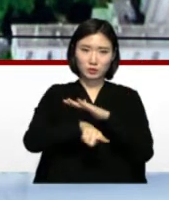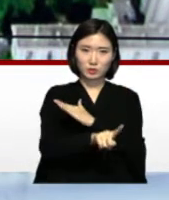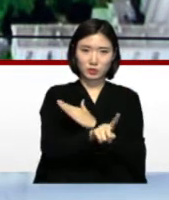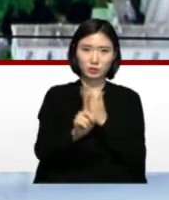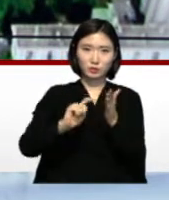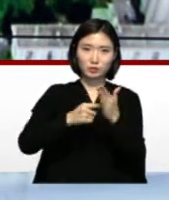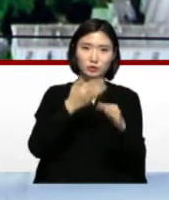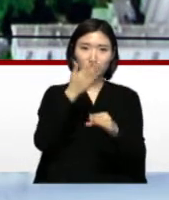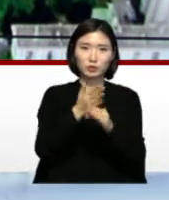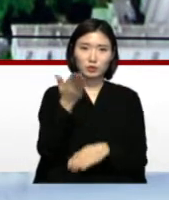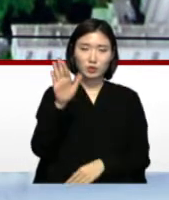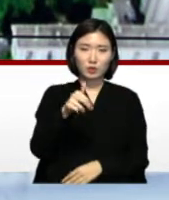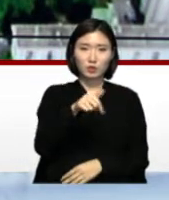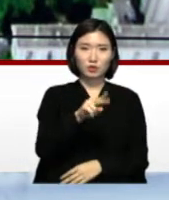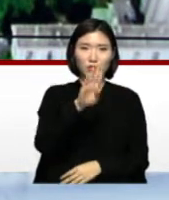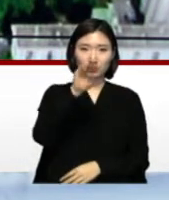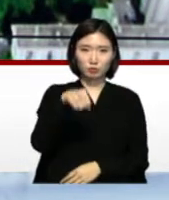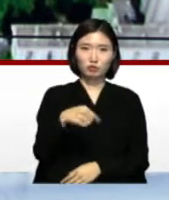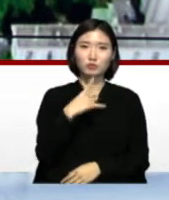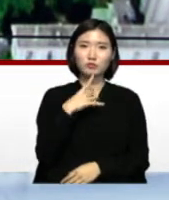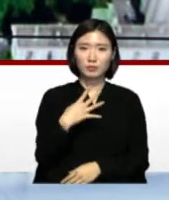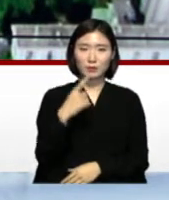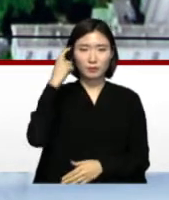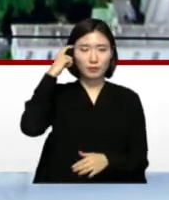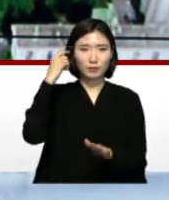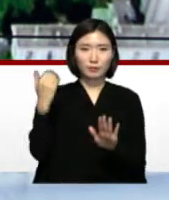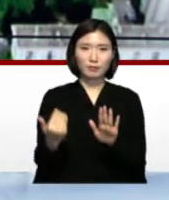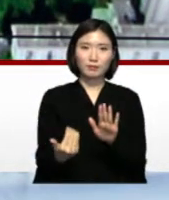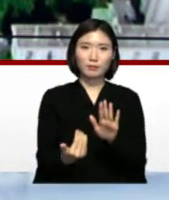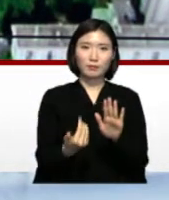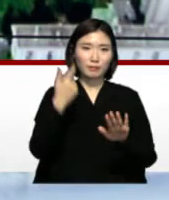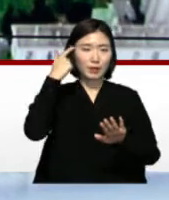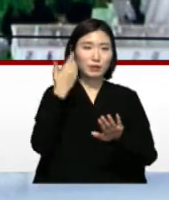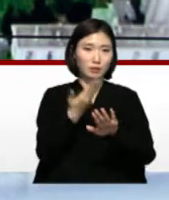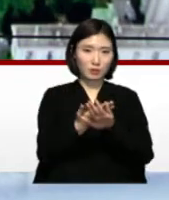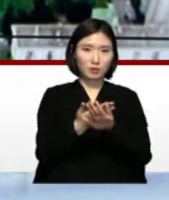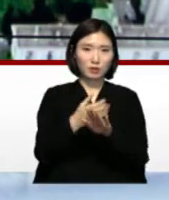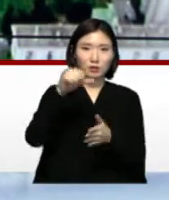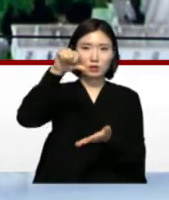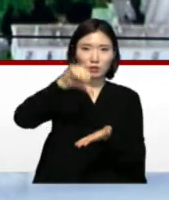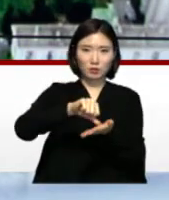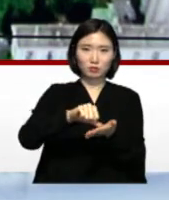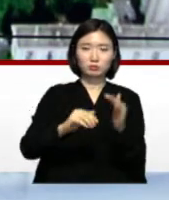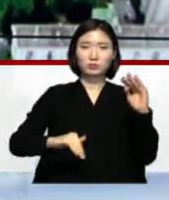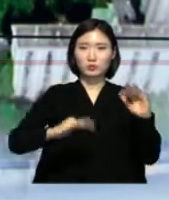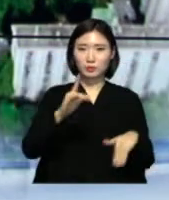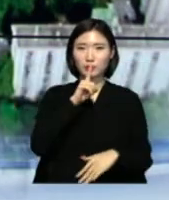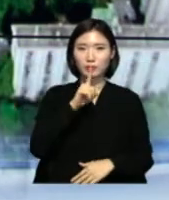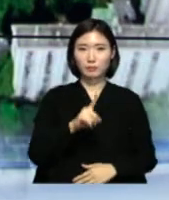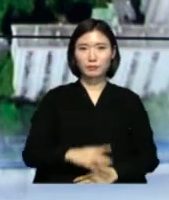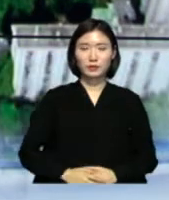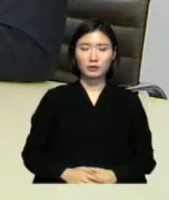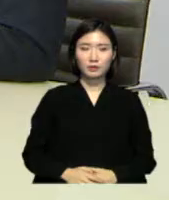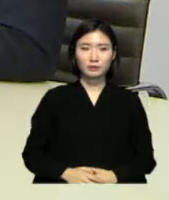가운데 경부간선도로 지하화만 반대하는 건 역차별이라는 주장이 제기됐습니다. 엄종규